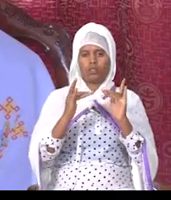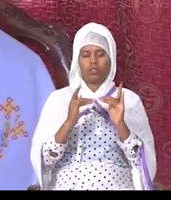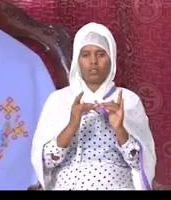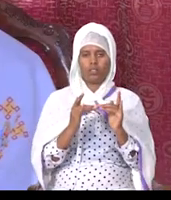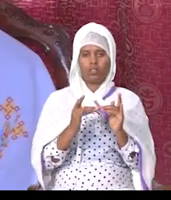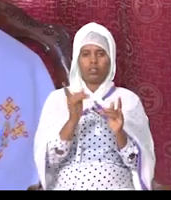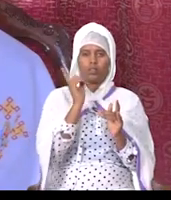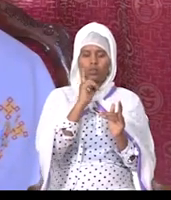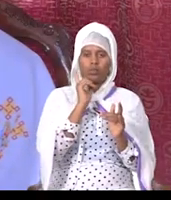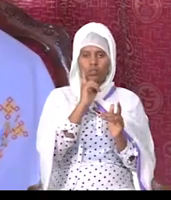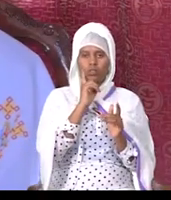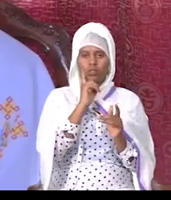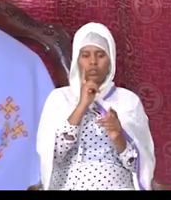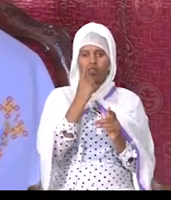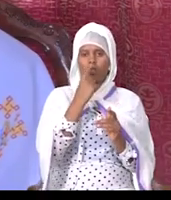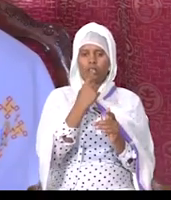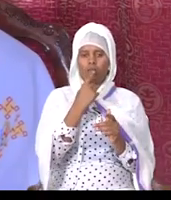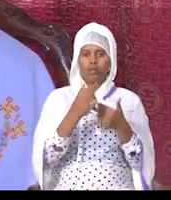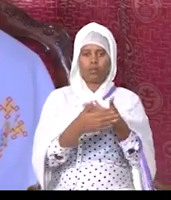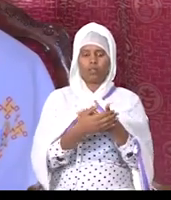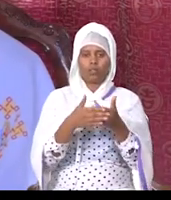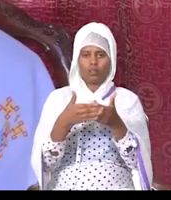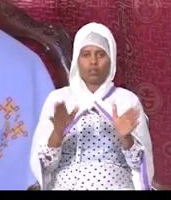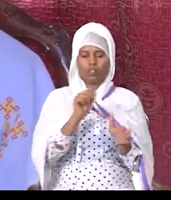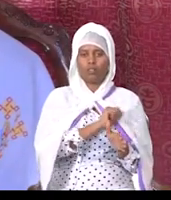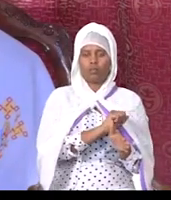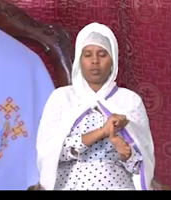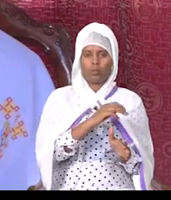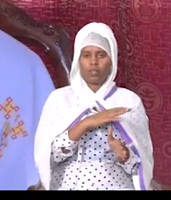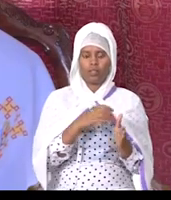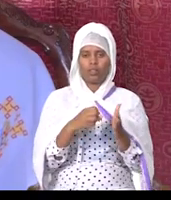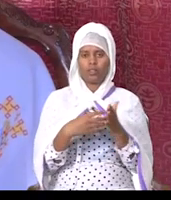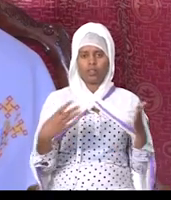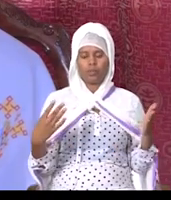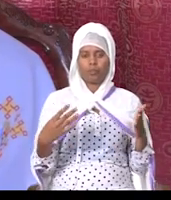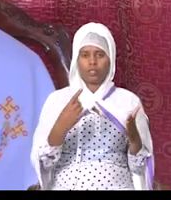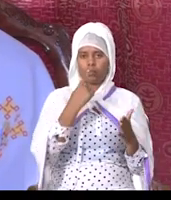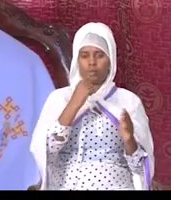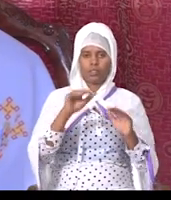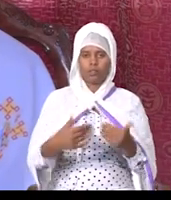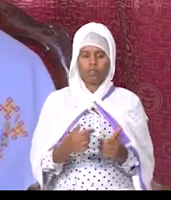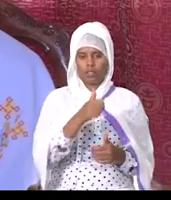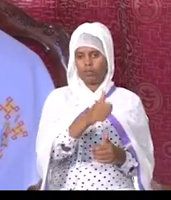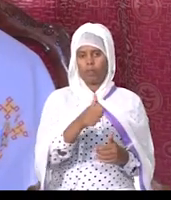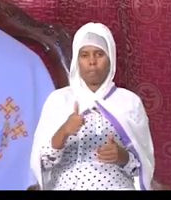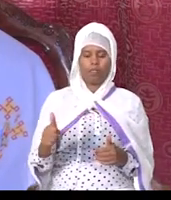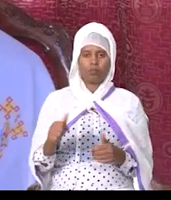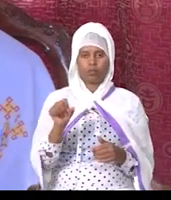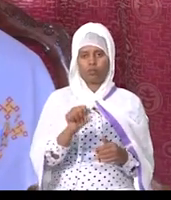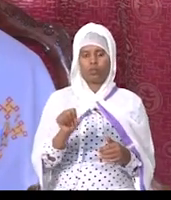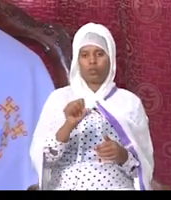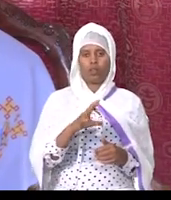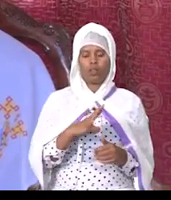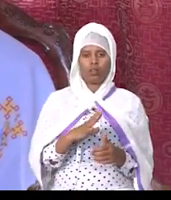እዚኣ ኩሉ ሻዕ ኩሉ ግዜ ኣፋን ማዕፆኣን ከፊት እያ ትፅበአኩም። ስለዚ መልሲ ድማ ንነፍሲ